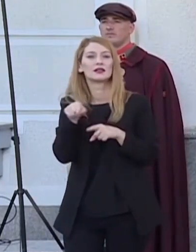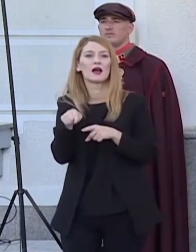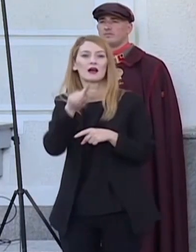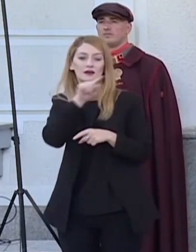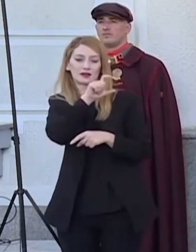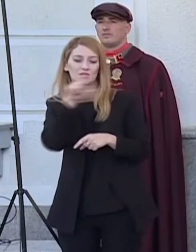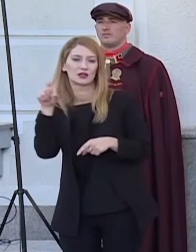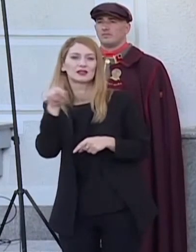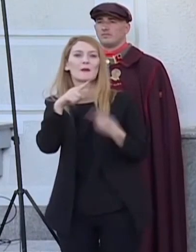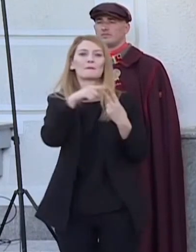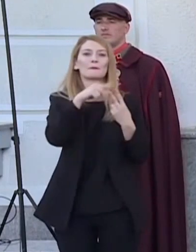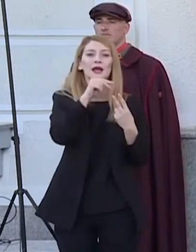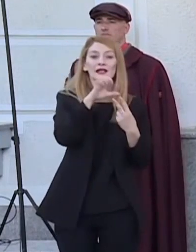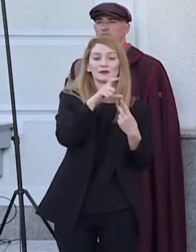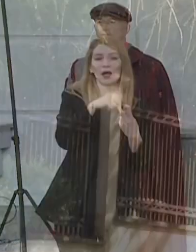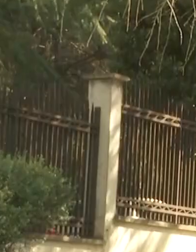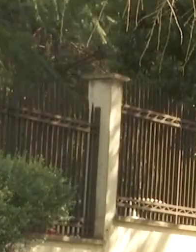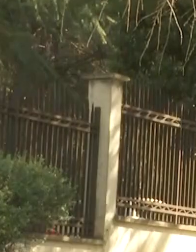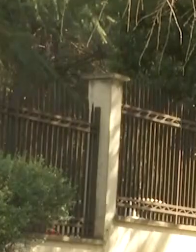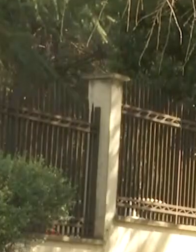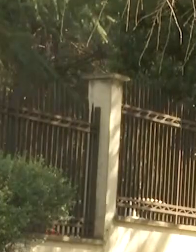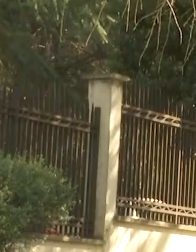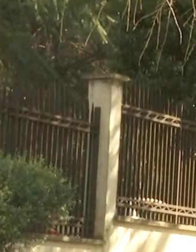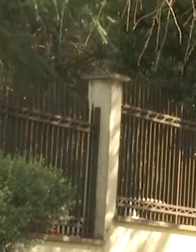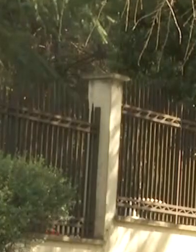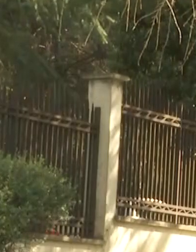стои и Преспа и договорот со Бугарија.